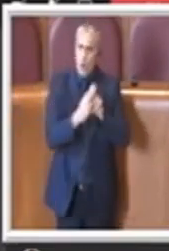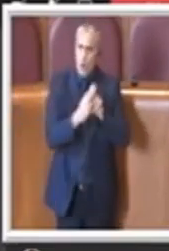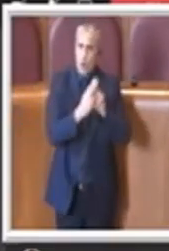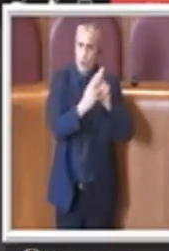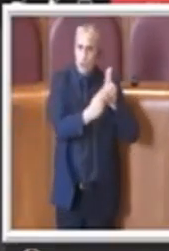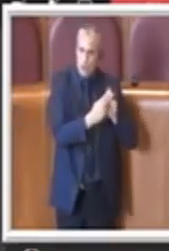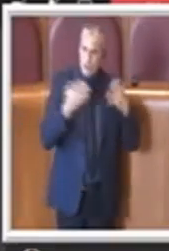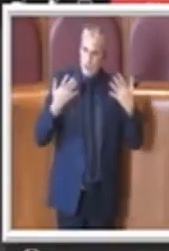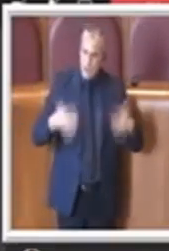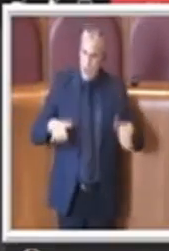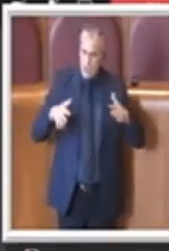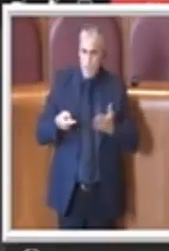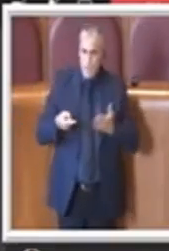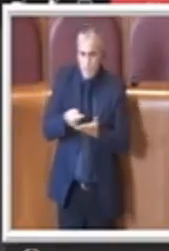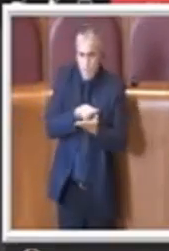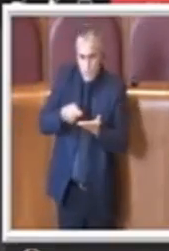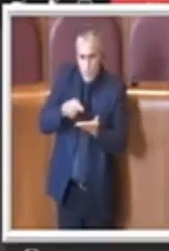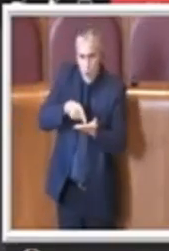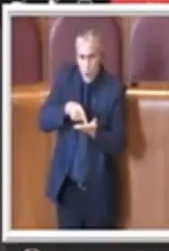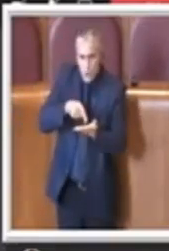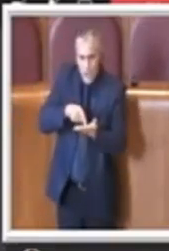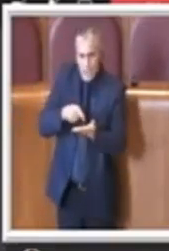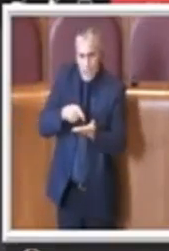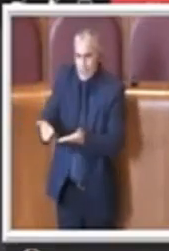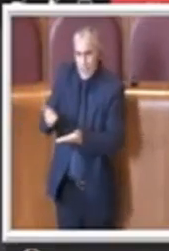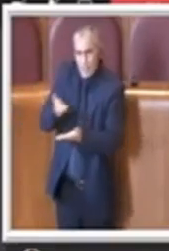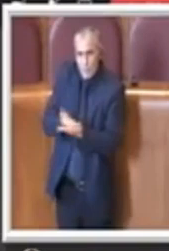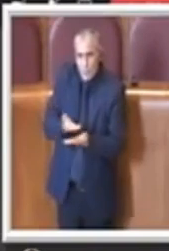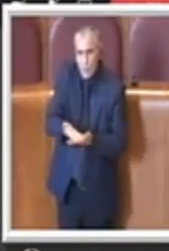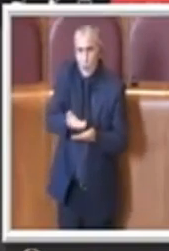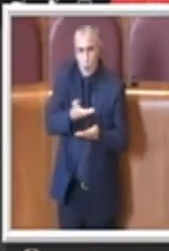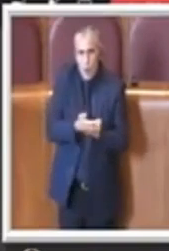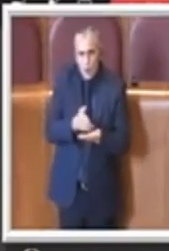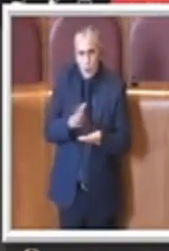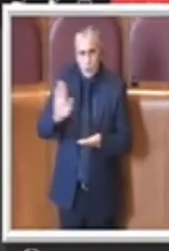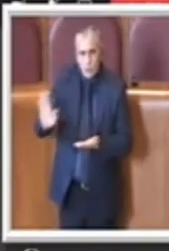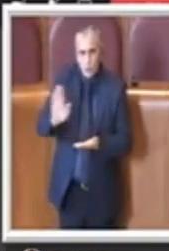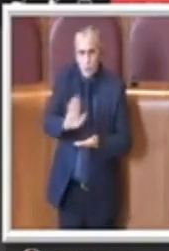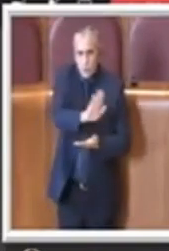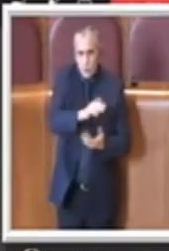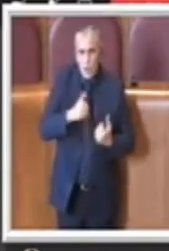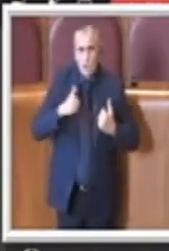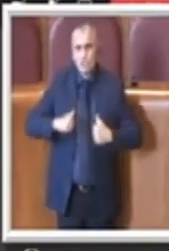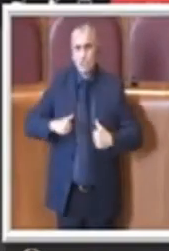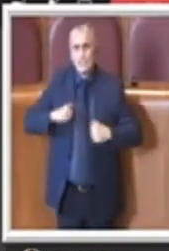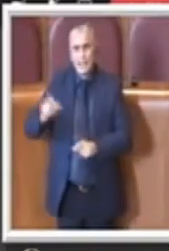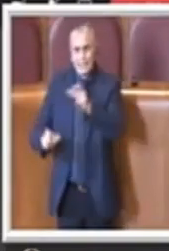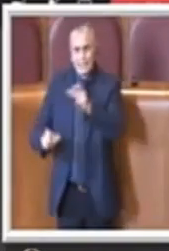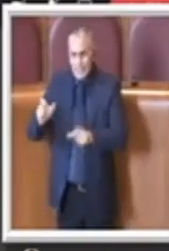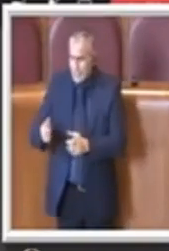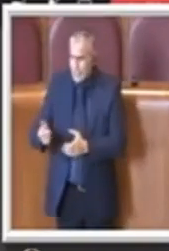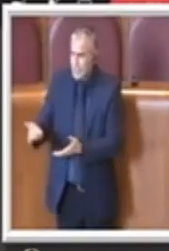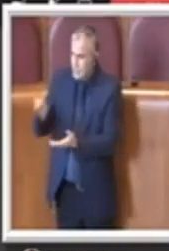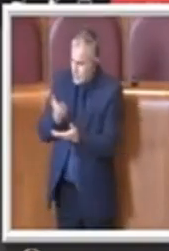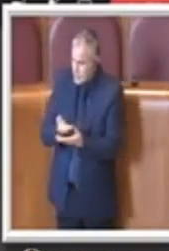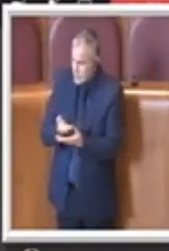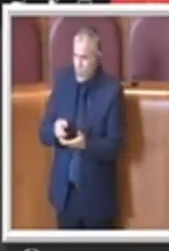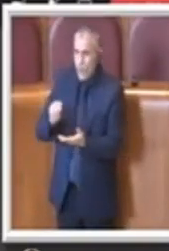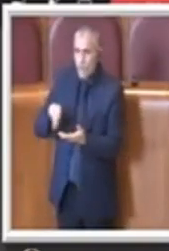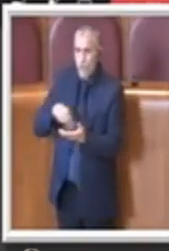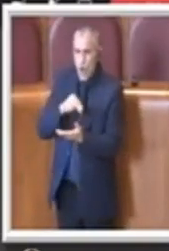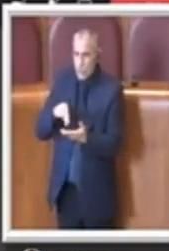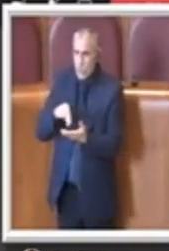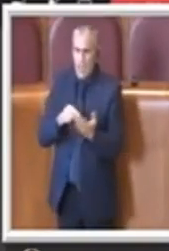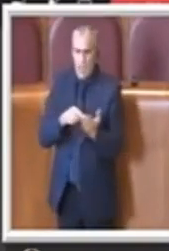progetti sono stati prodotti proposti dai cittadini votati da altri cittadini e inseriti all'interno del